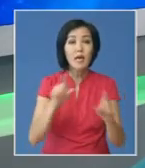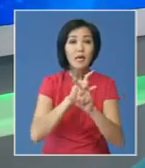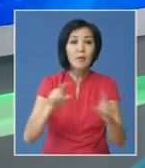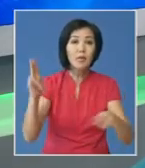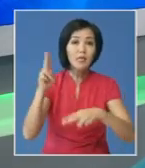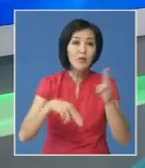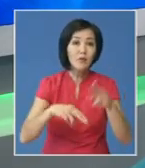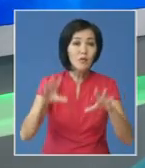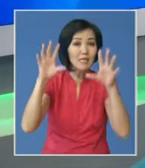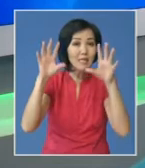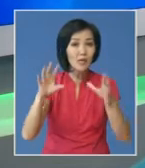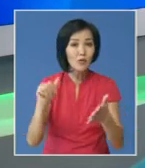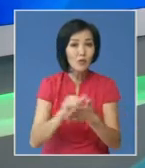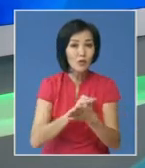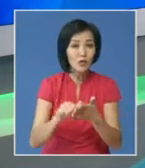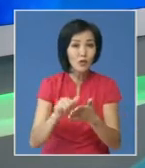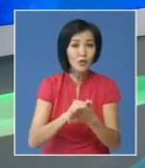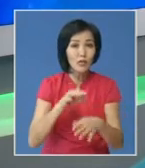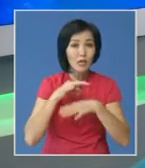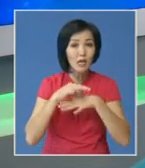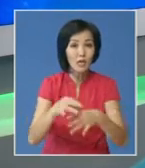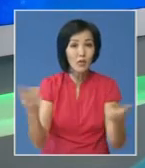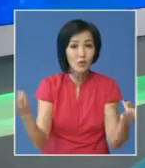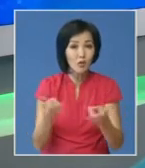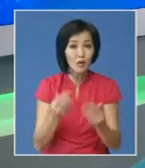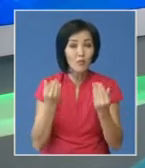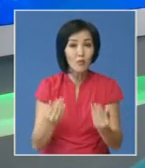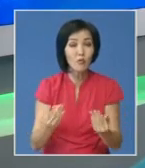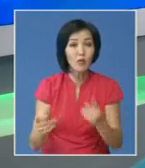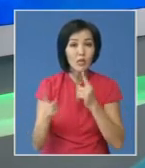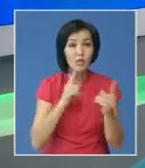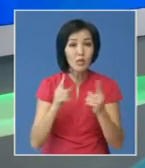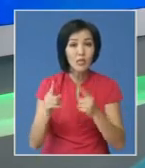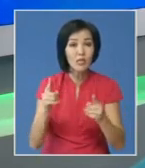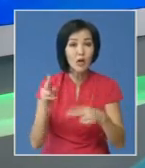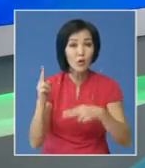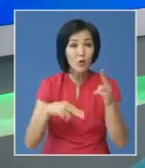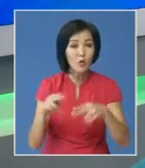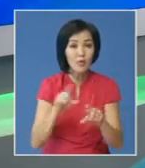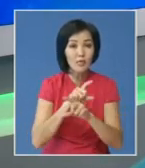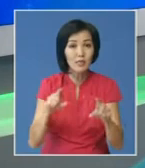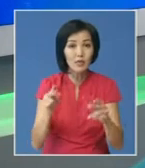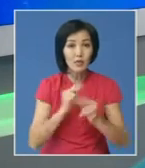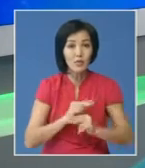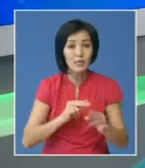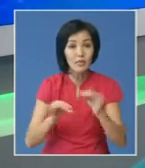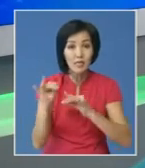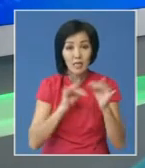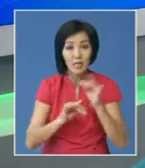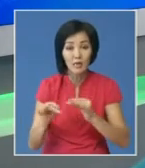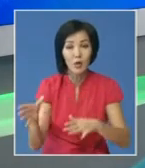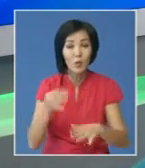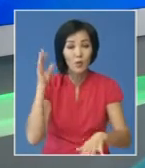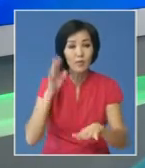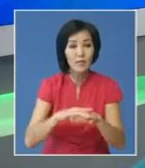Ғимараттардың құрылысы заңды құжат негізінде жүргізілу керек. Бүгін облыстық әкімдіктегі жиында құрылыс нысандарындағы жұмыстар жайында талқыланды. Облыс